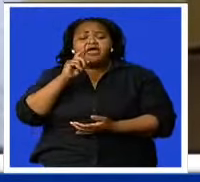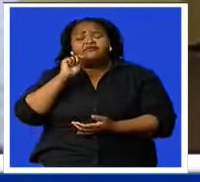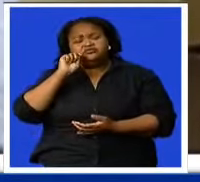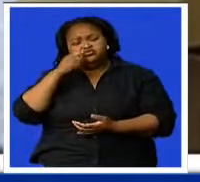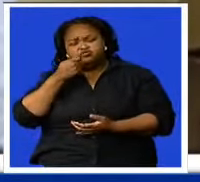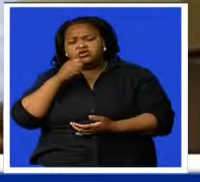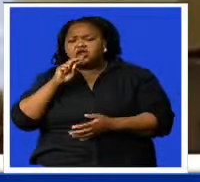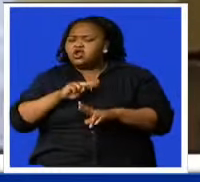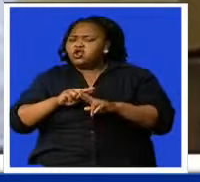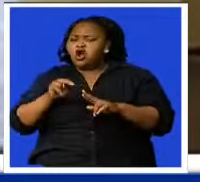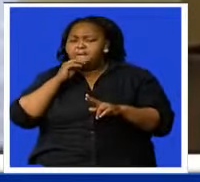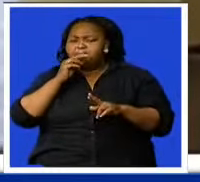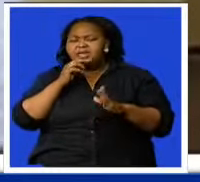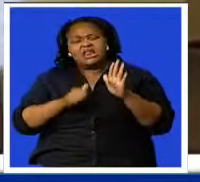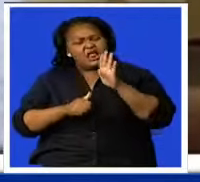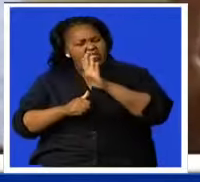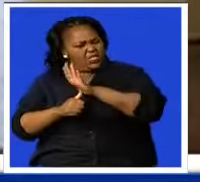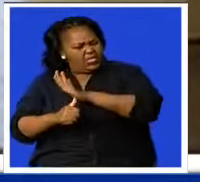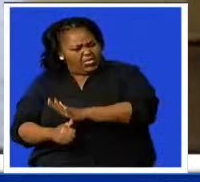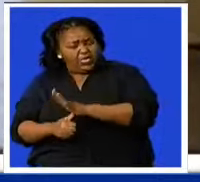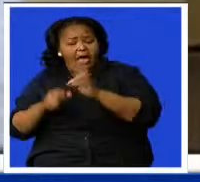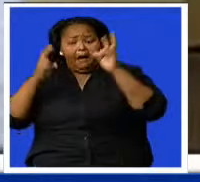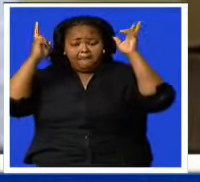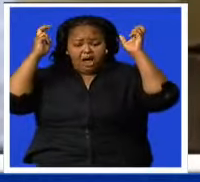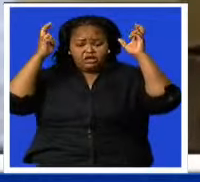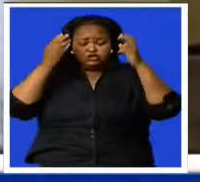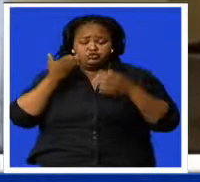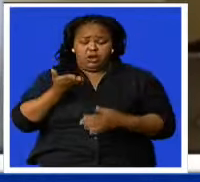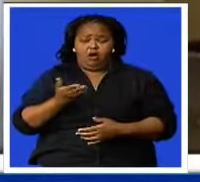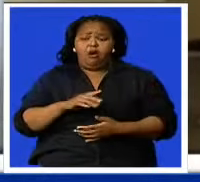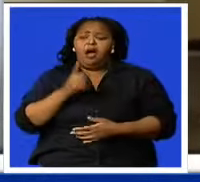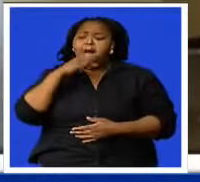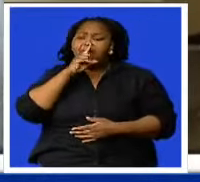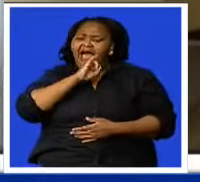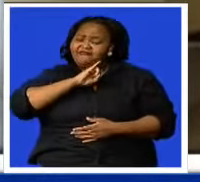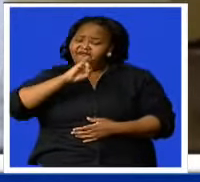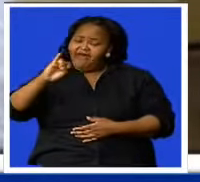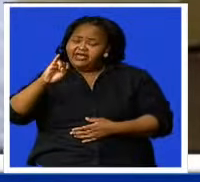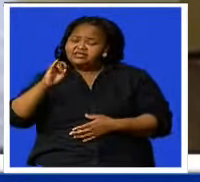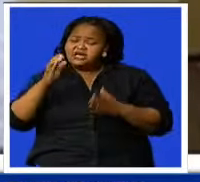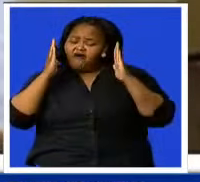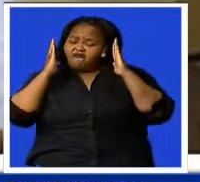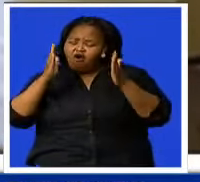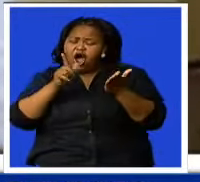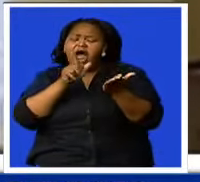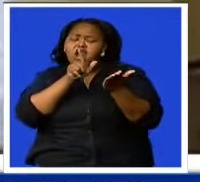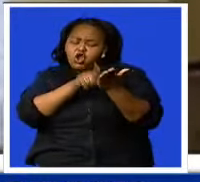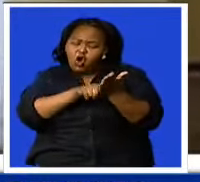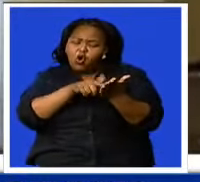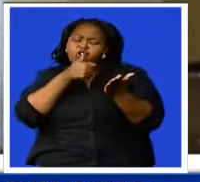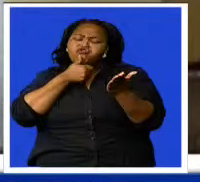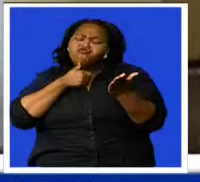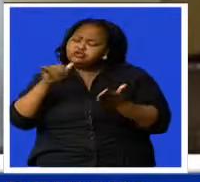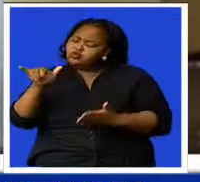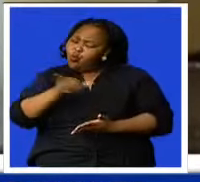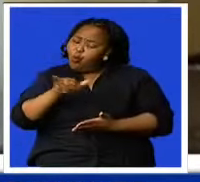leyo nto leyo, kusho kokuthi fanele sibuke ukuthi ngemthetho nomuntu